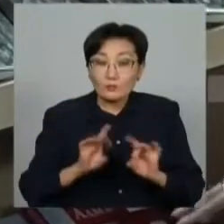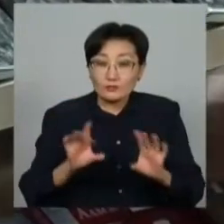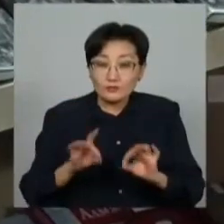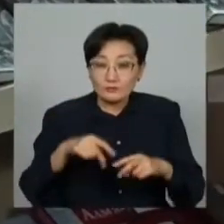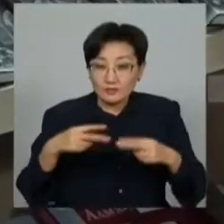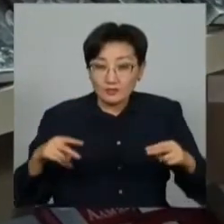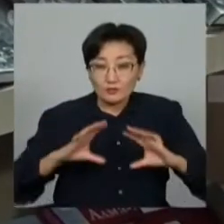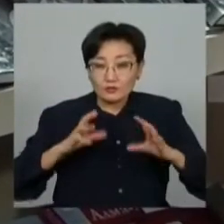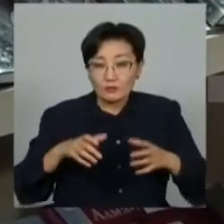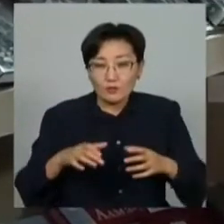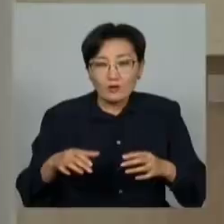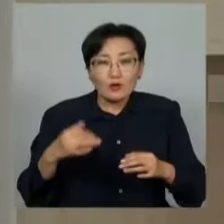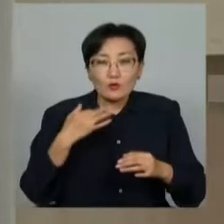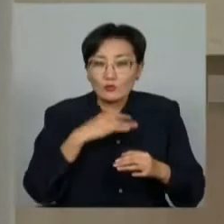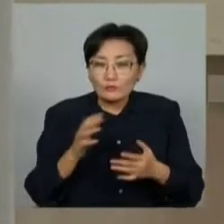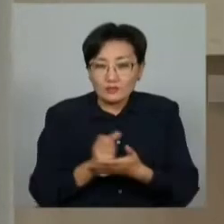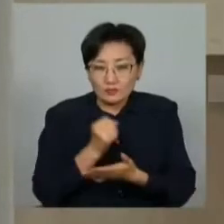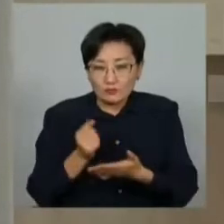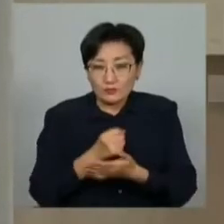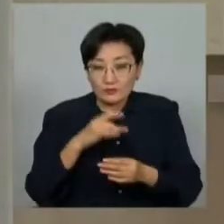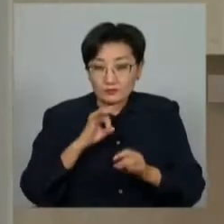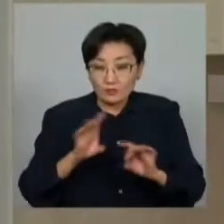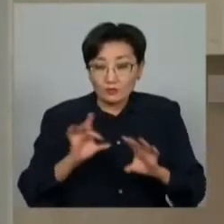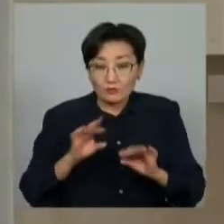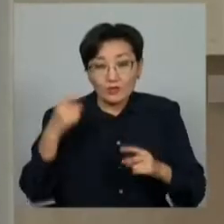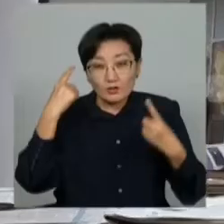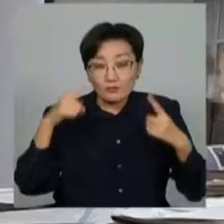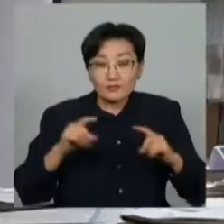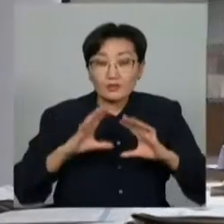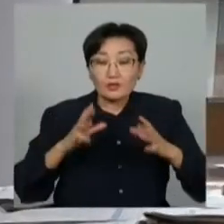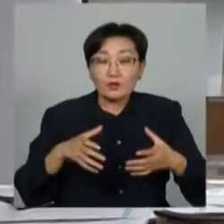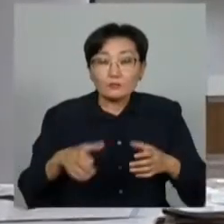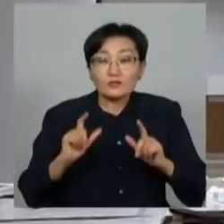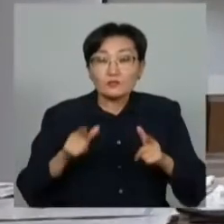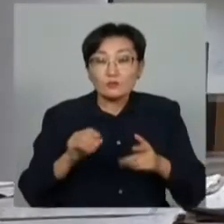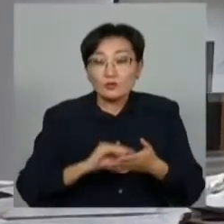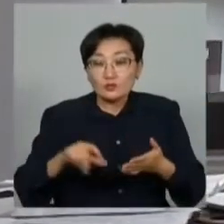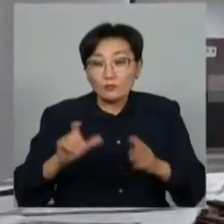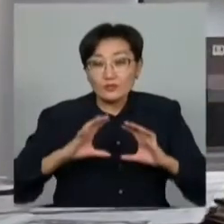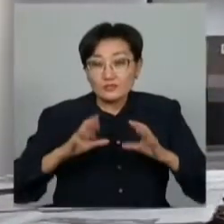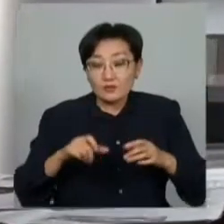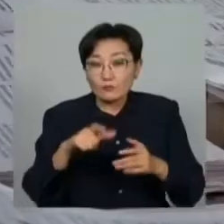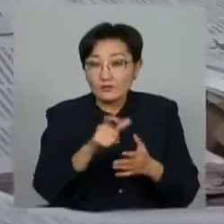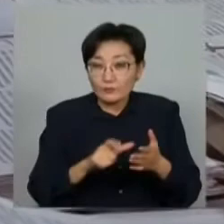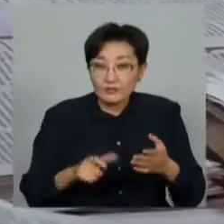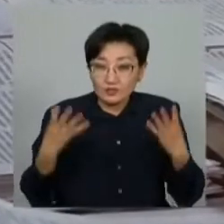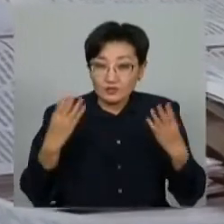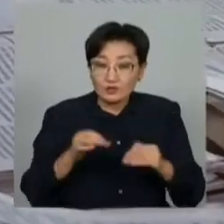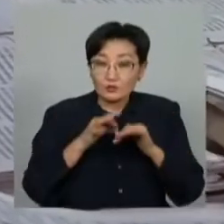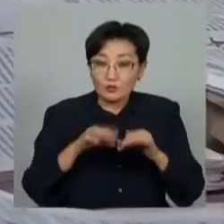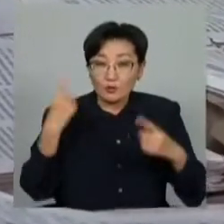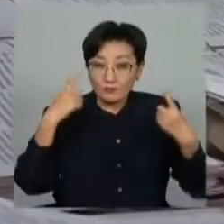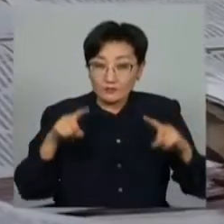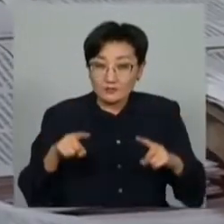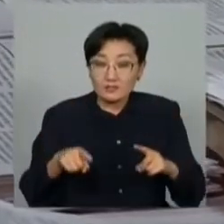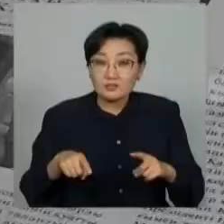оның әдебиет әлемінде бағындырған белестеріне көз тастады. Шығармашылығын әлем мойындаған қаламгер дүниежүзілік поэзия күнін өткізу